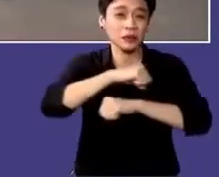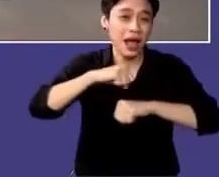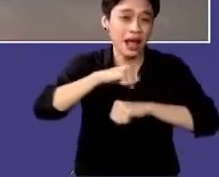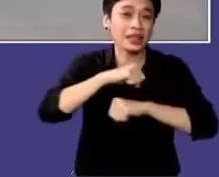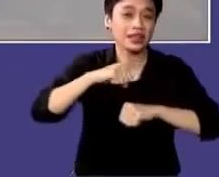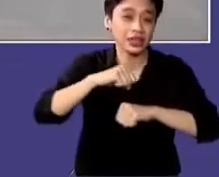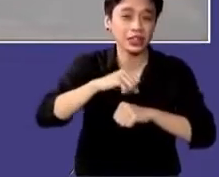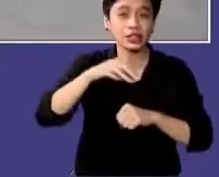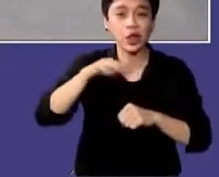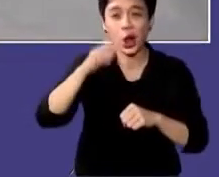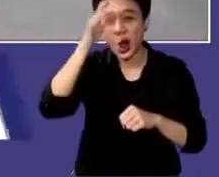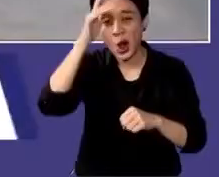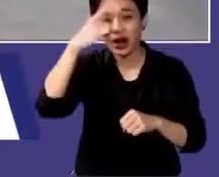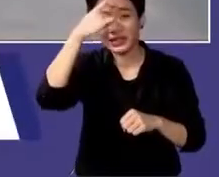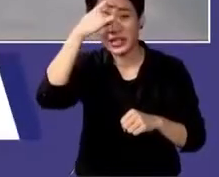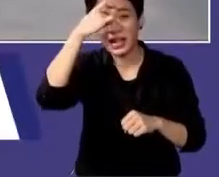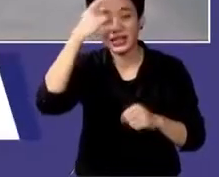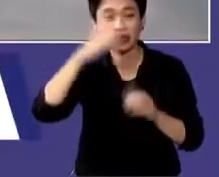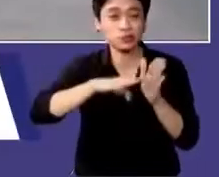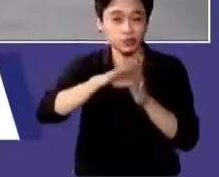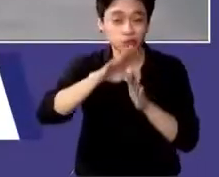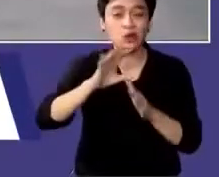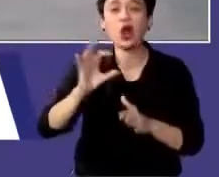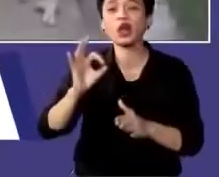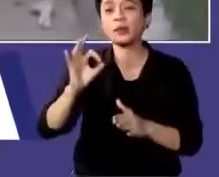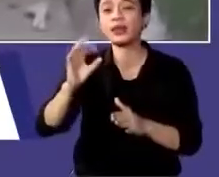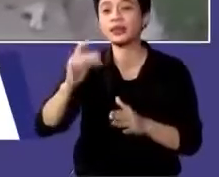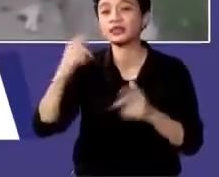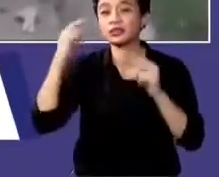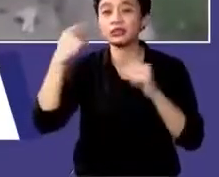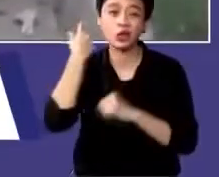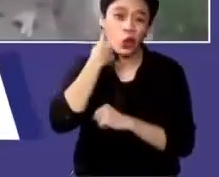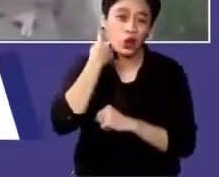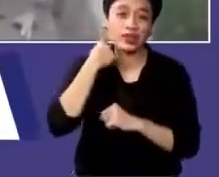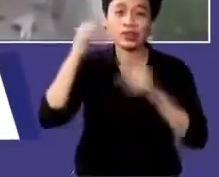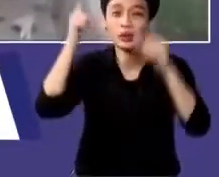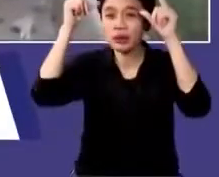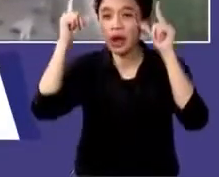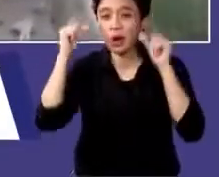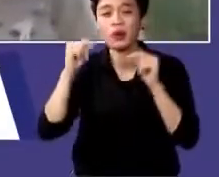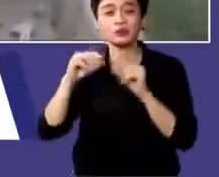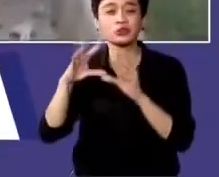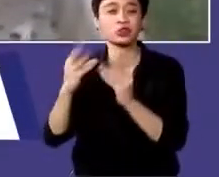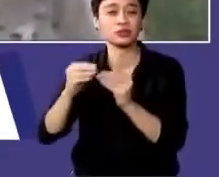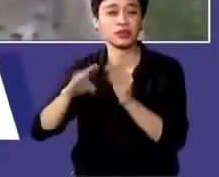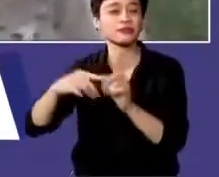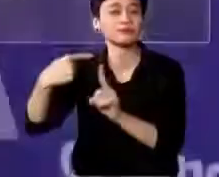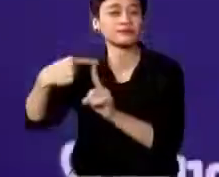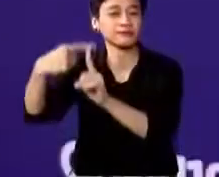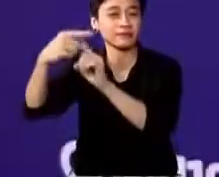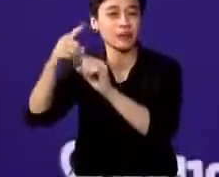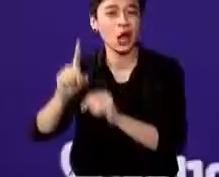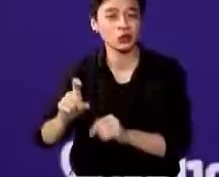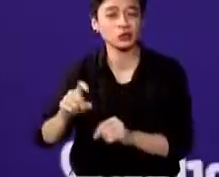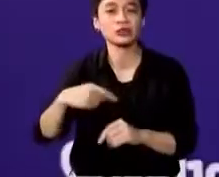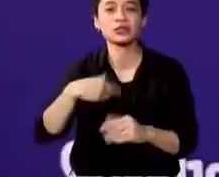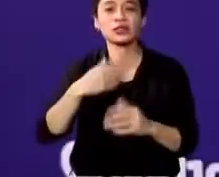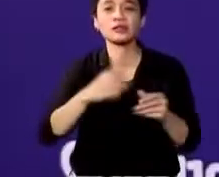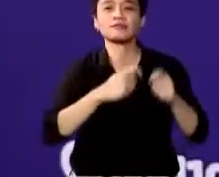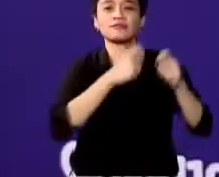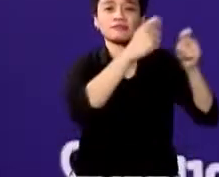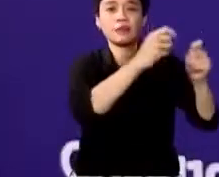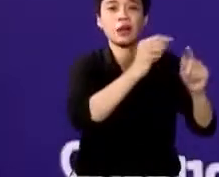menuntut ee jumlah tenaganya juga harus ditambah jadi terus kita ee selalu mengajukan ke ppsdm dari